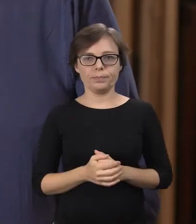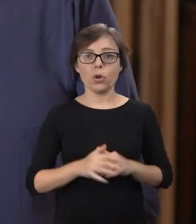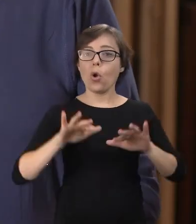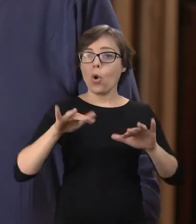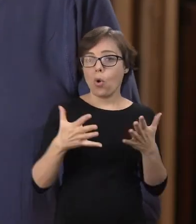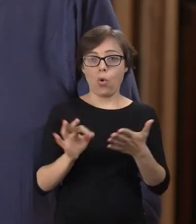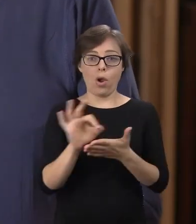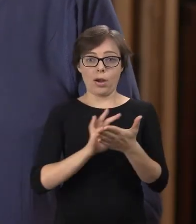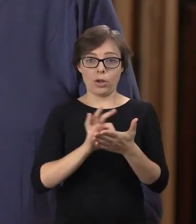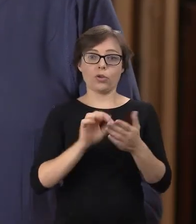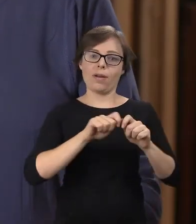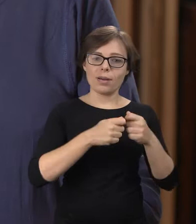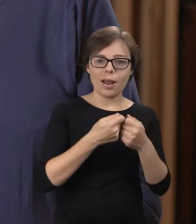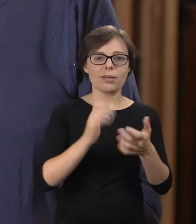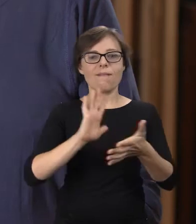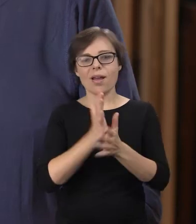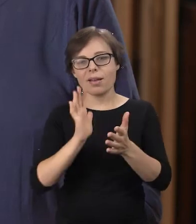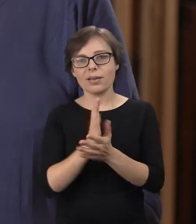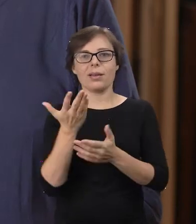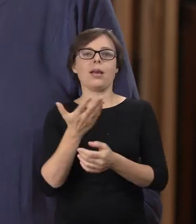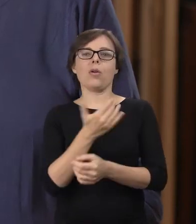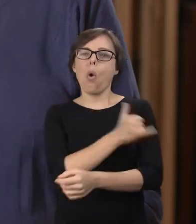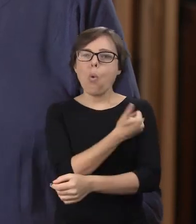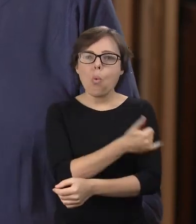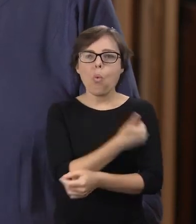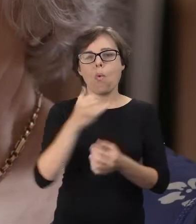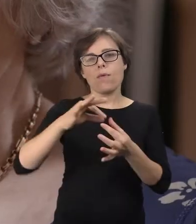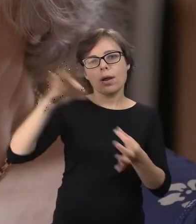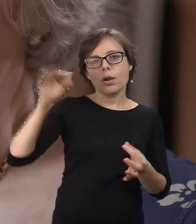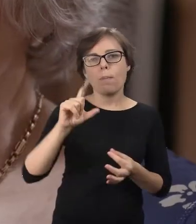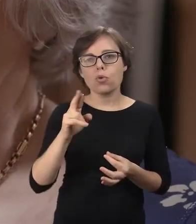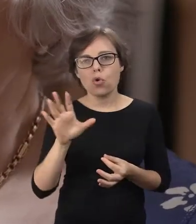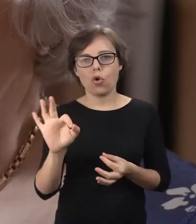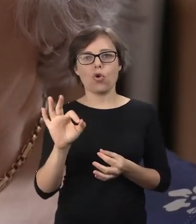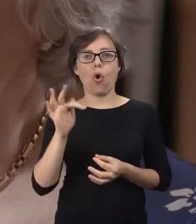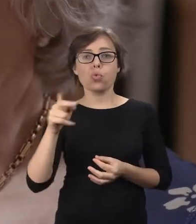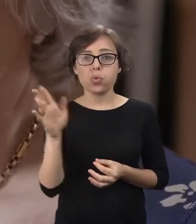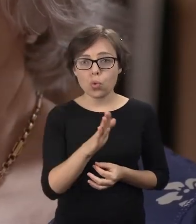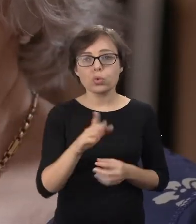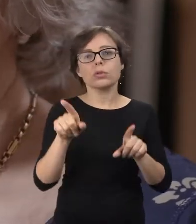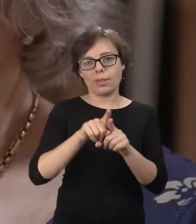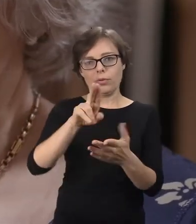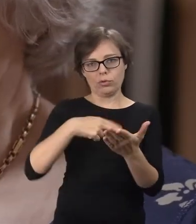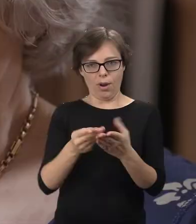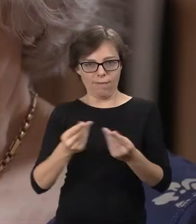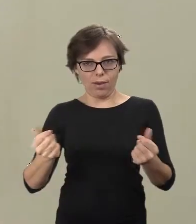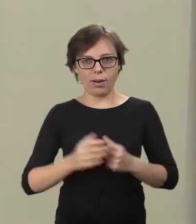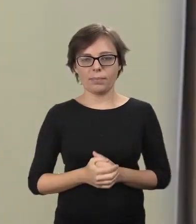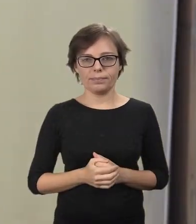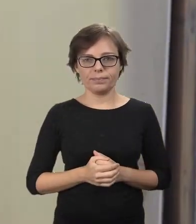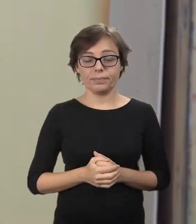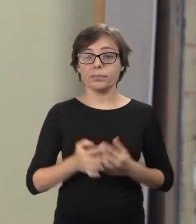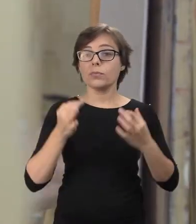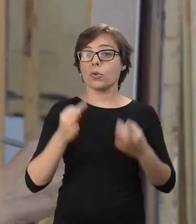Czyli wchodzi w grę zarówno rysunek kredką, rysunek węglem, rysunek ołówkiem, piórkiem, tuszem i akwarela.